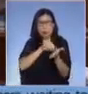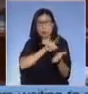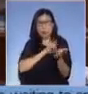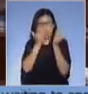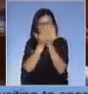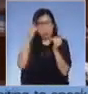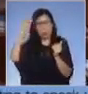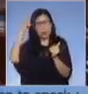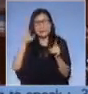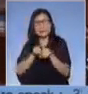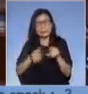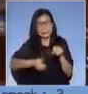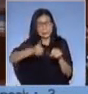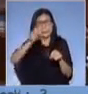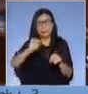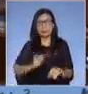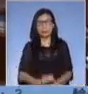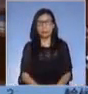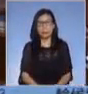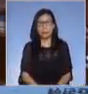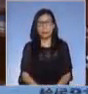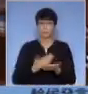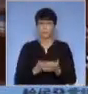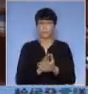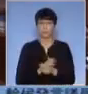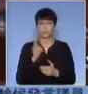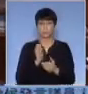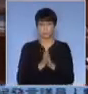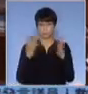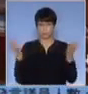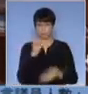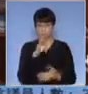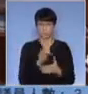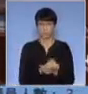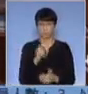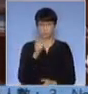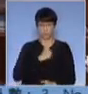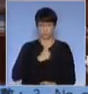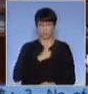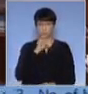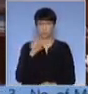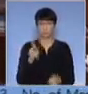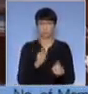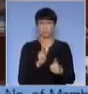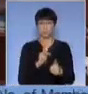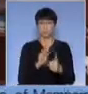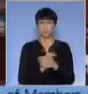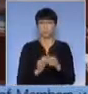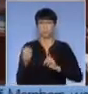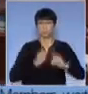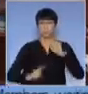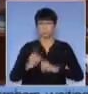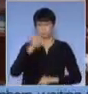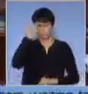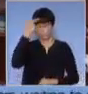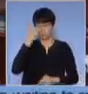究的成果。然而有輿論批評戴教授只不過借學術自由之名宣